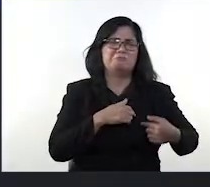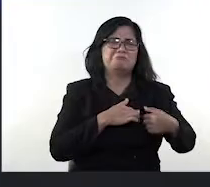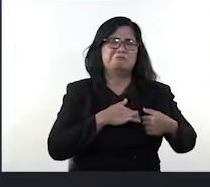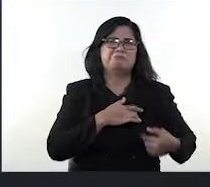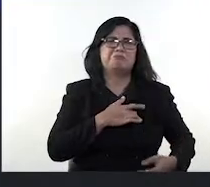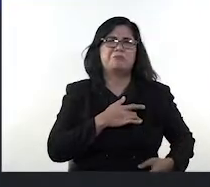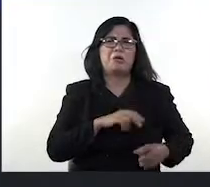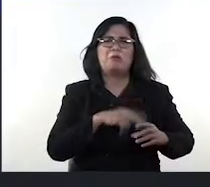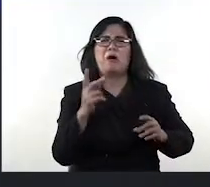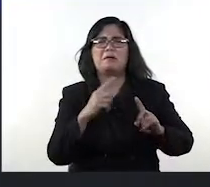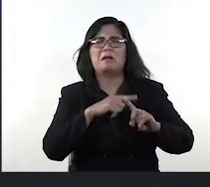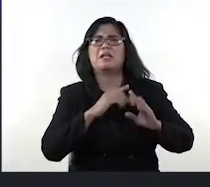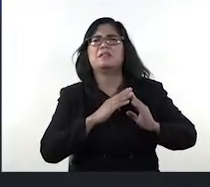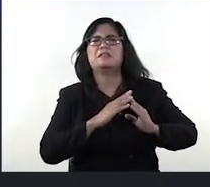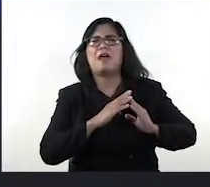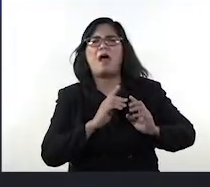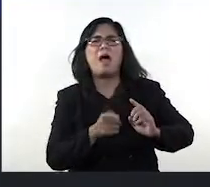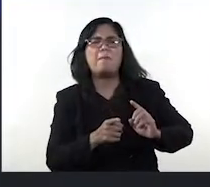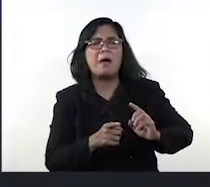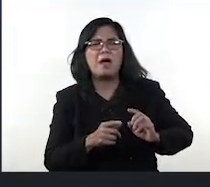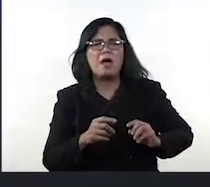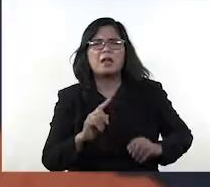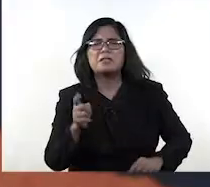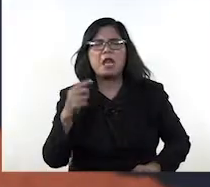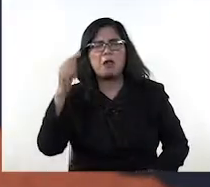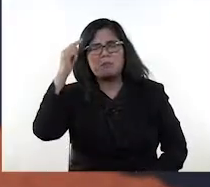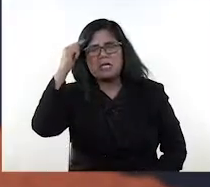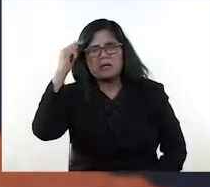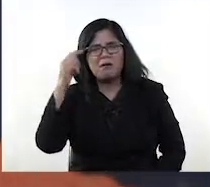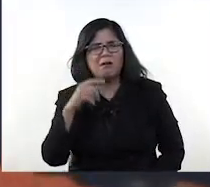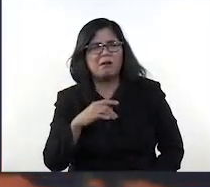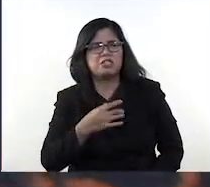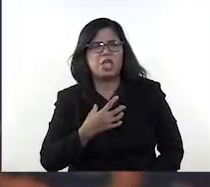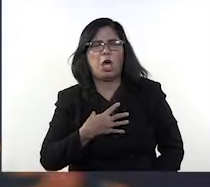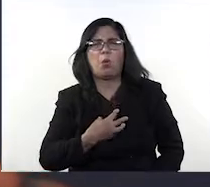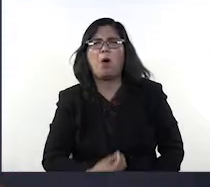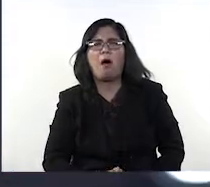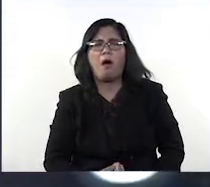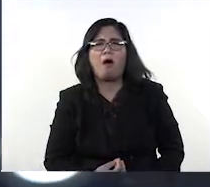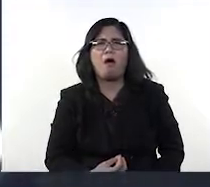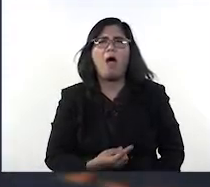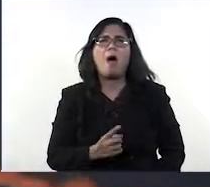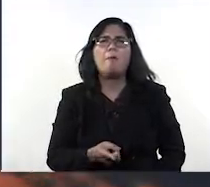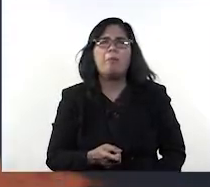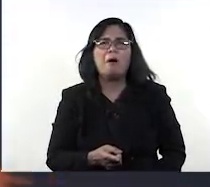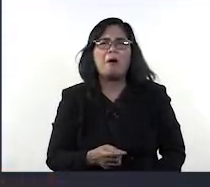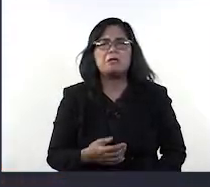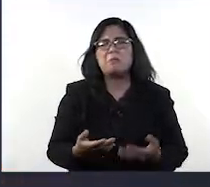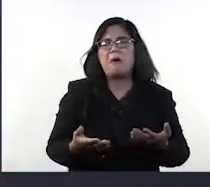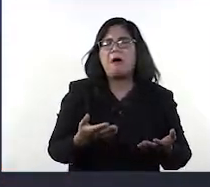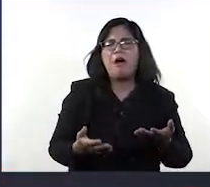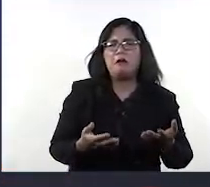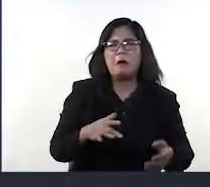reggae Hai karena kita selalu berpikir Wongso tersinggung pendeta saya kecewa pendeta spam Ya gimana